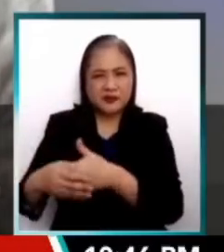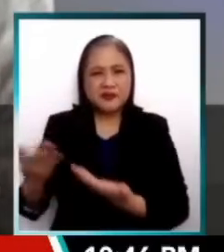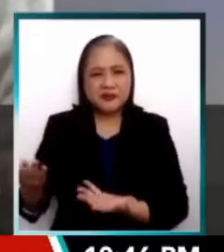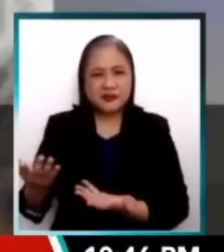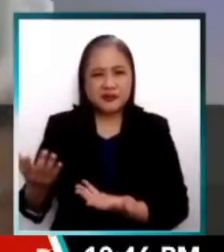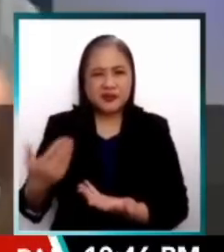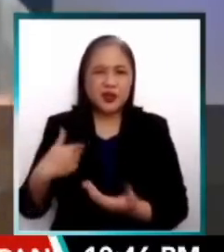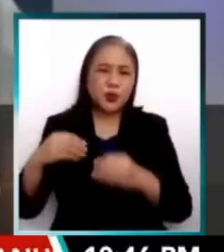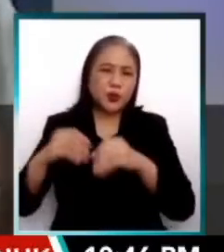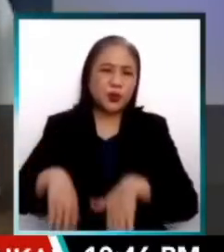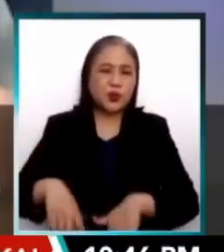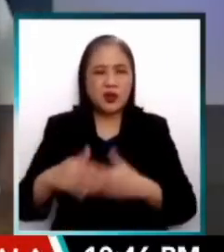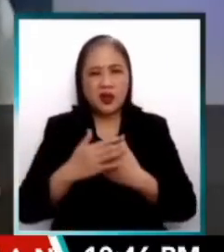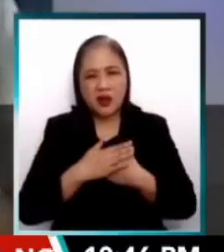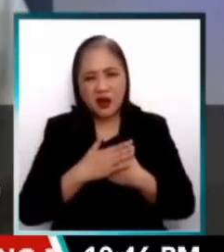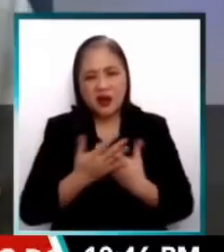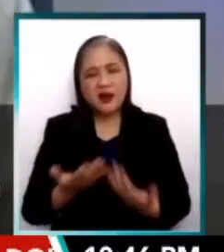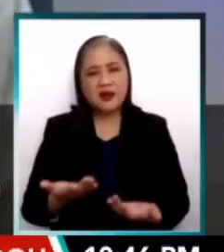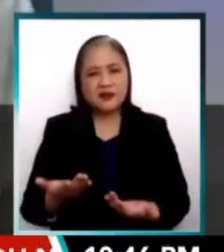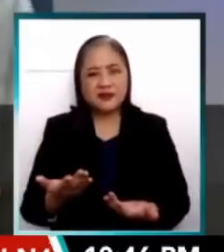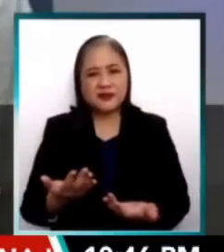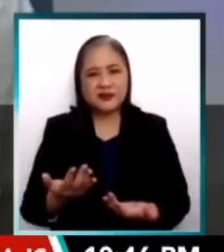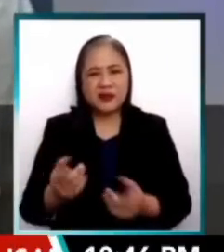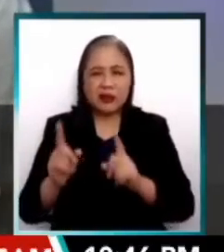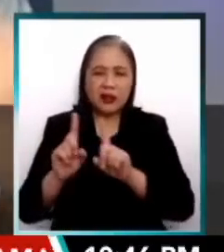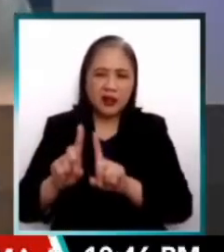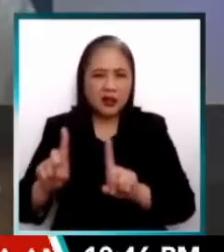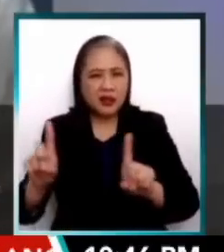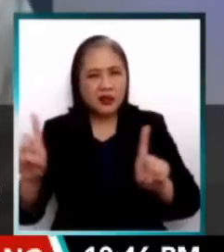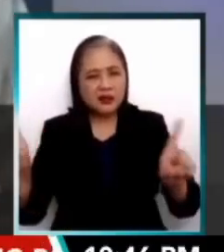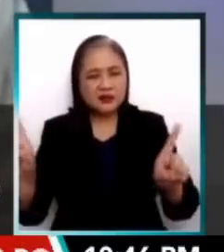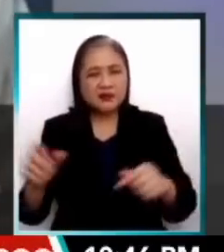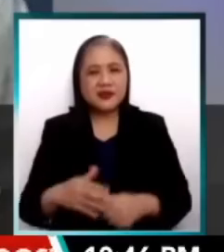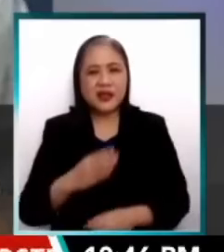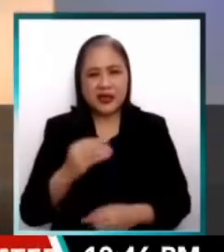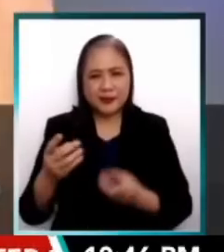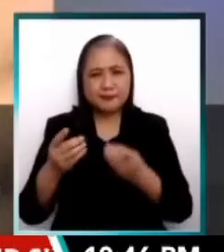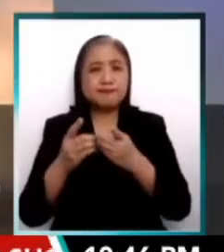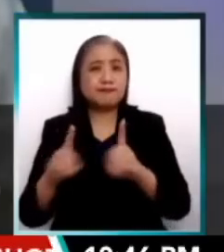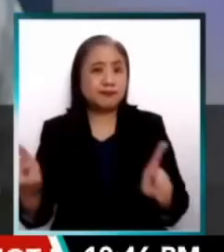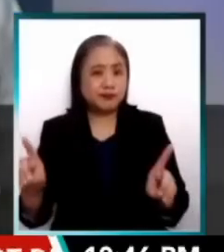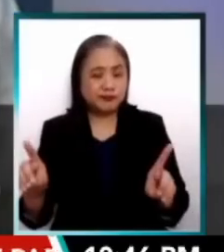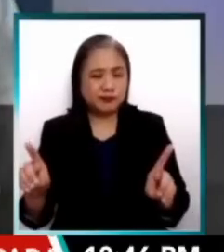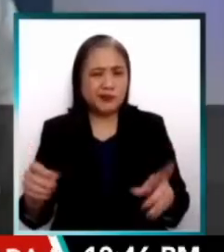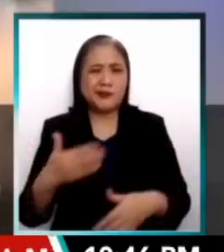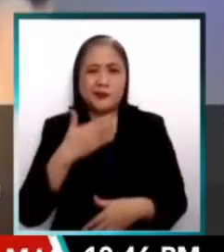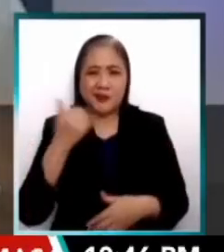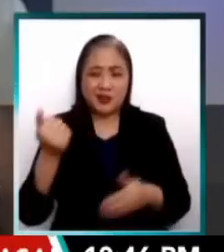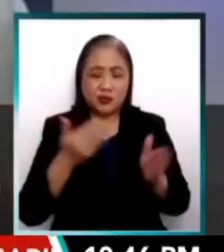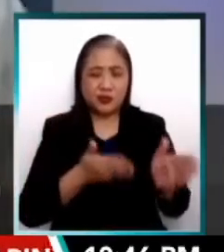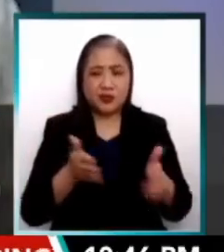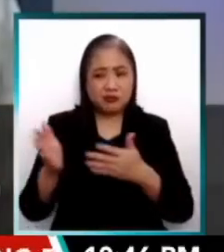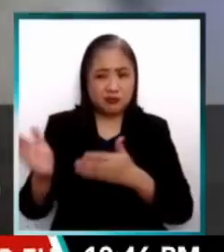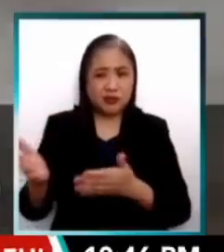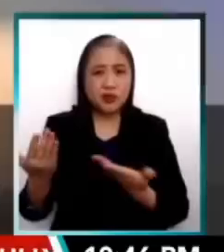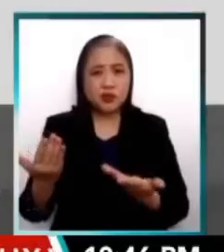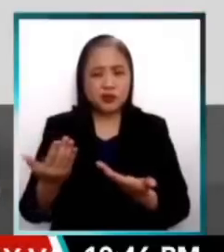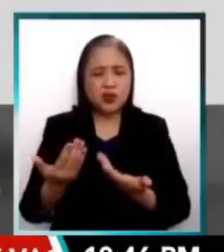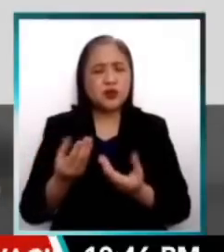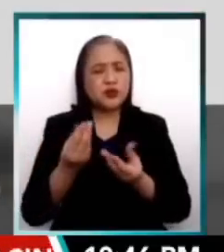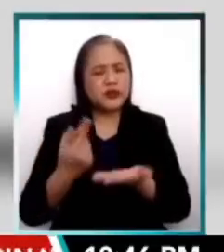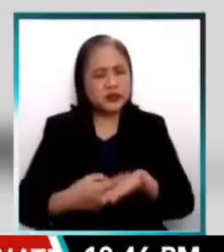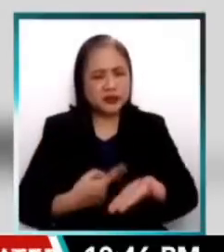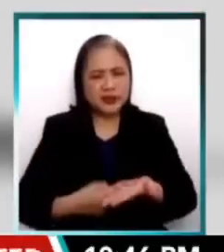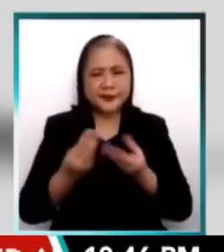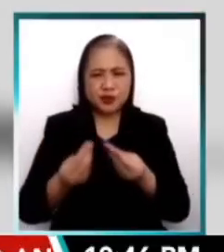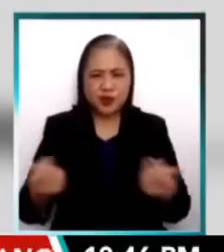love, siyempre they'll drift apart, and divorce is the best way to actually settle everything.